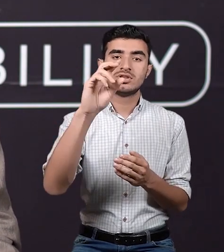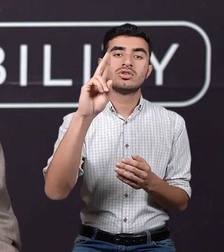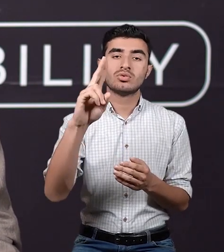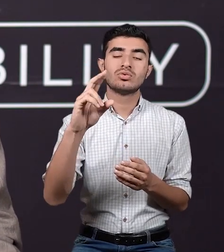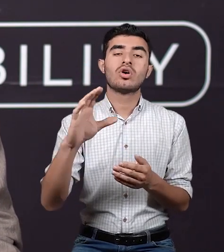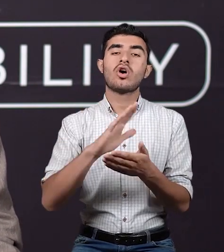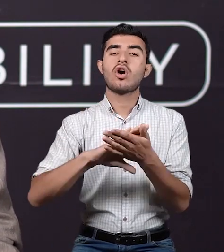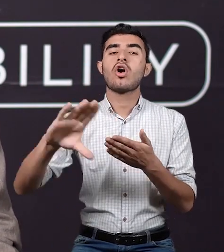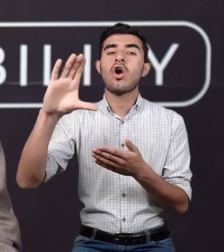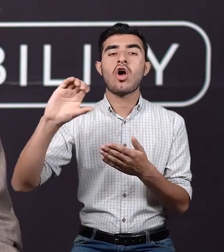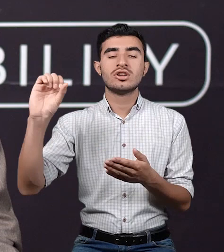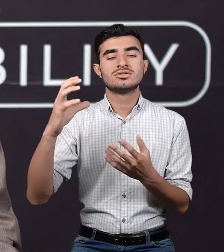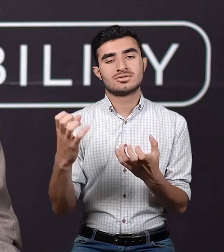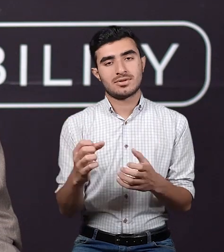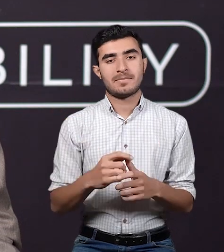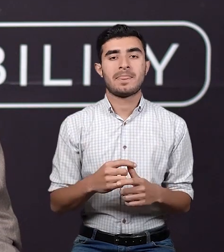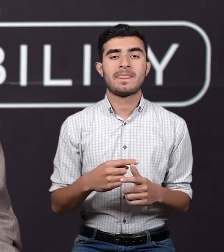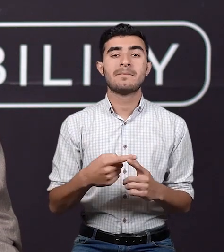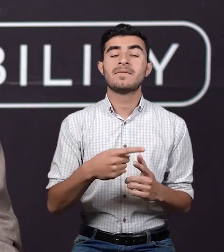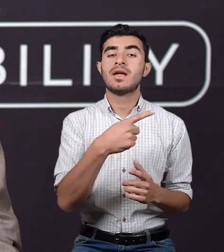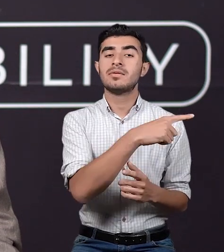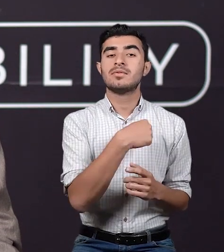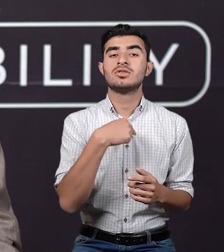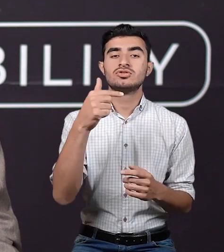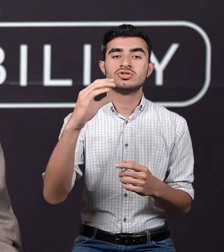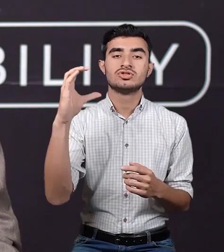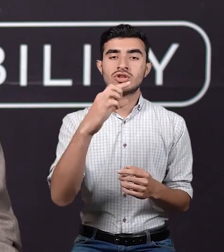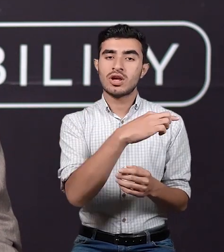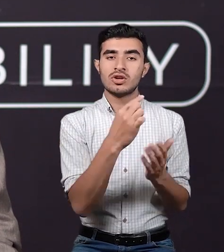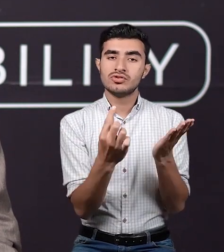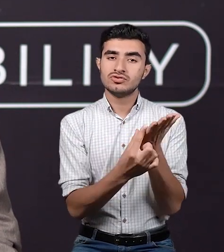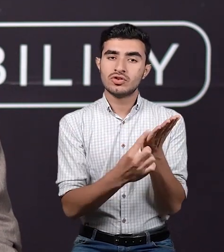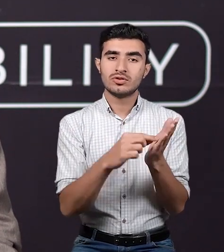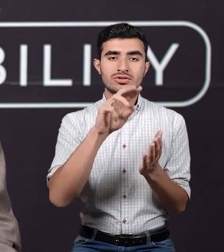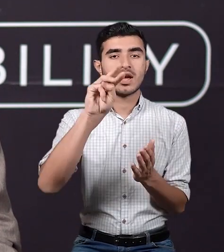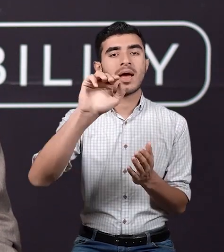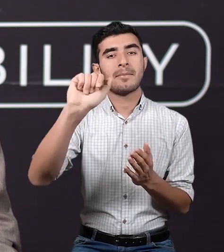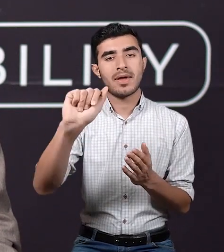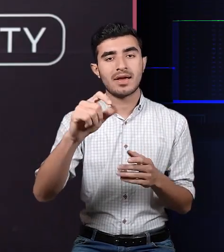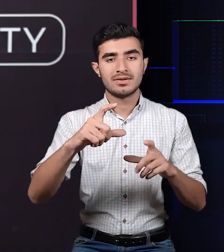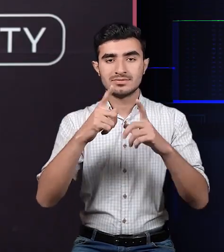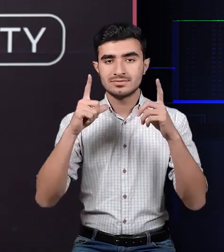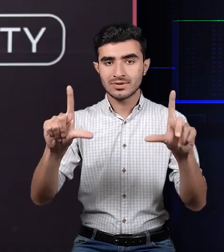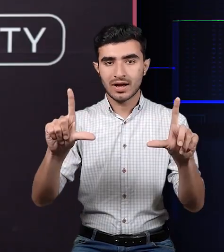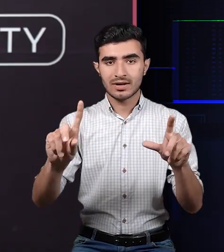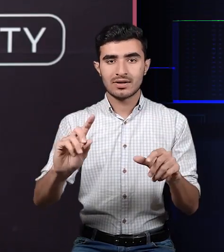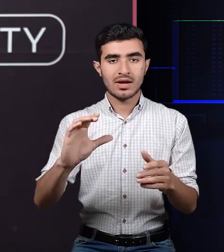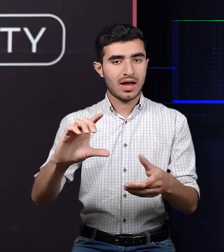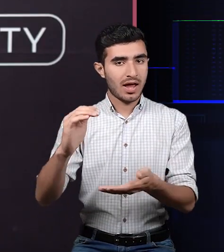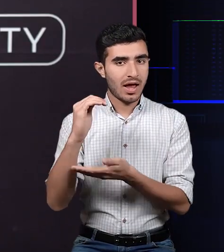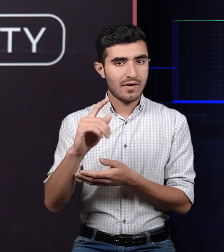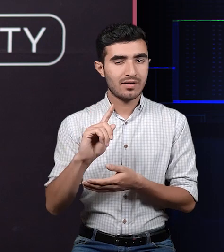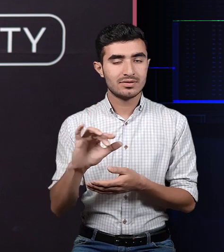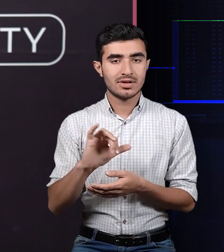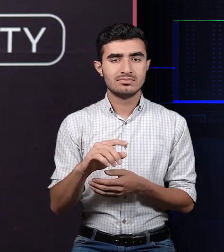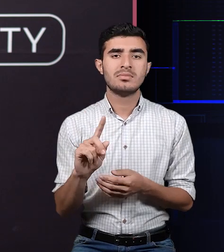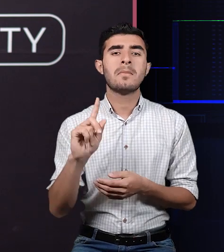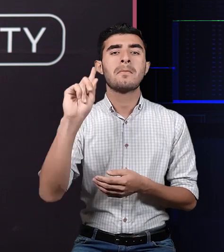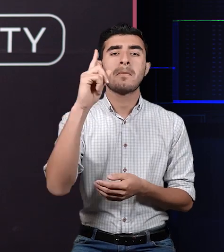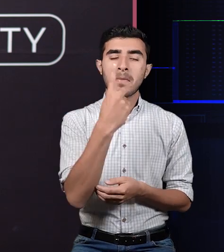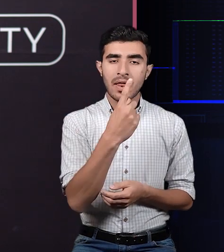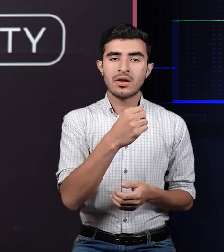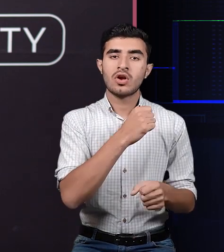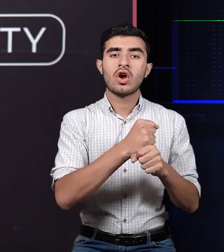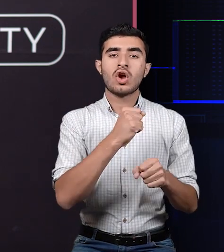تھا، گورنمنٹ کالج۔ اور اس وقت مجھے یہ پہلا اعزاز یہ حاصل ہوا کہ جو ایم اے کی ڈگری ملی وہ پہلی